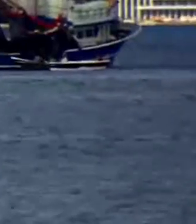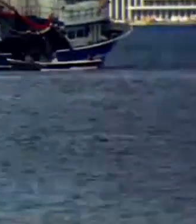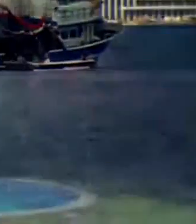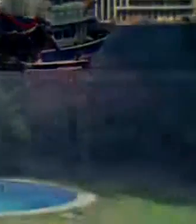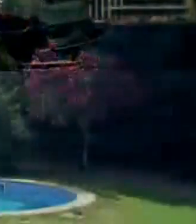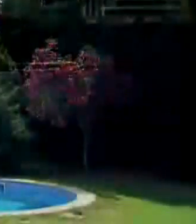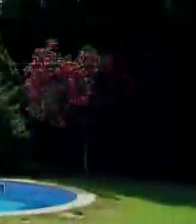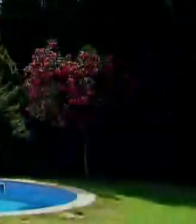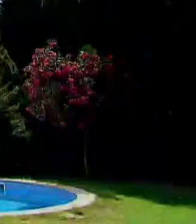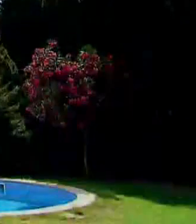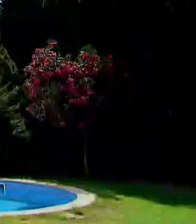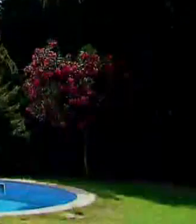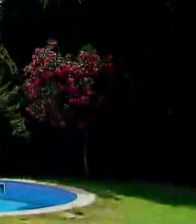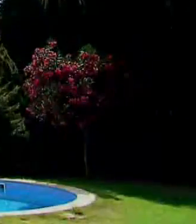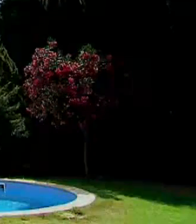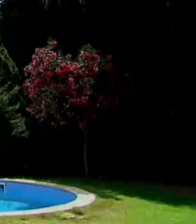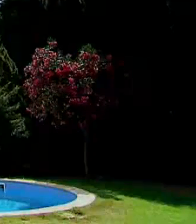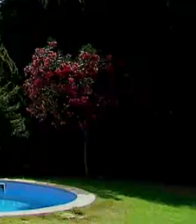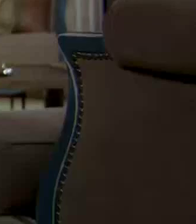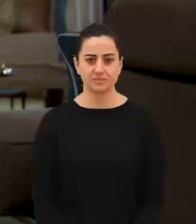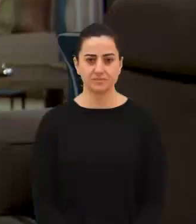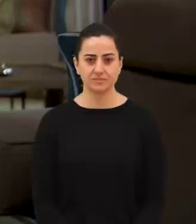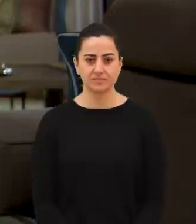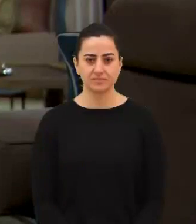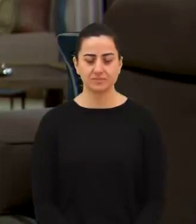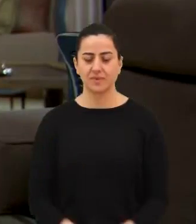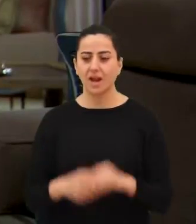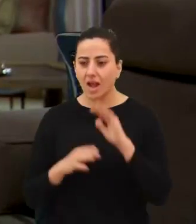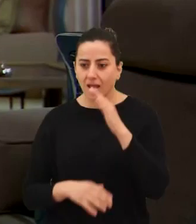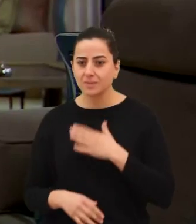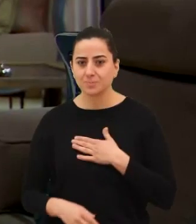teknesi. Görüntü villanın bahçesine geçti. Hayatım.